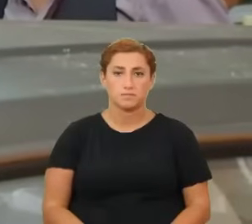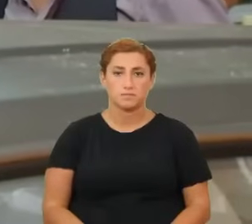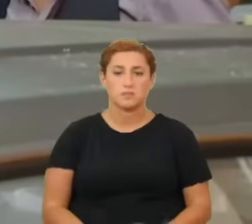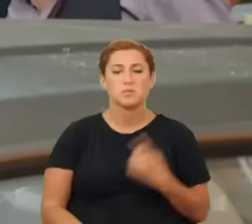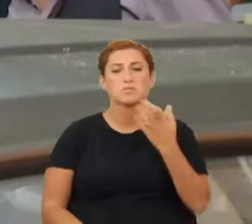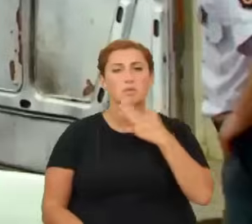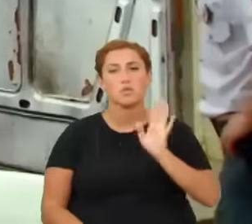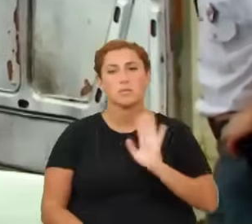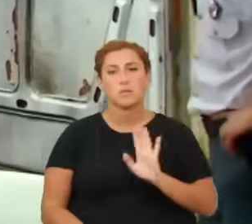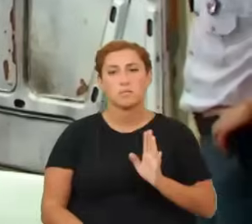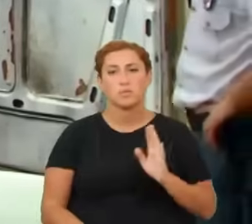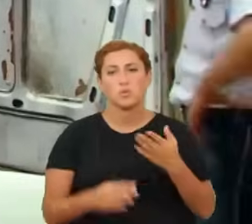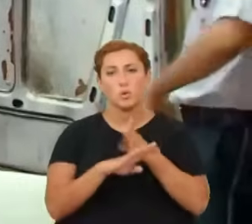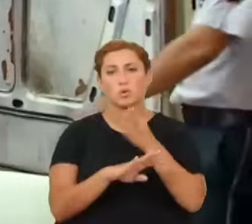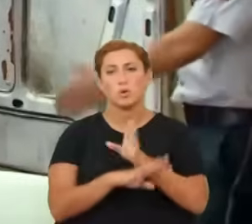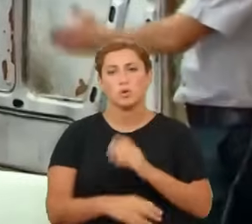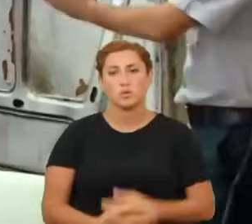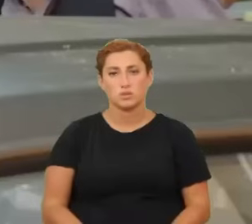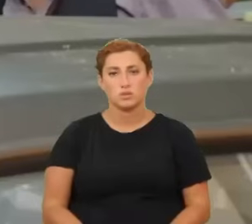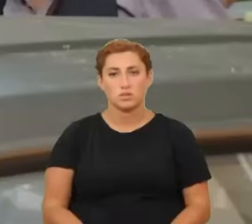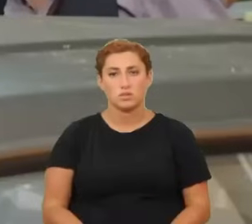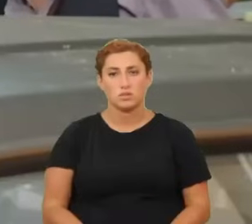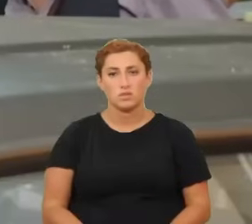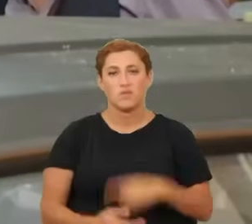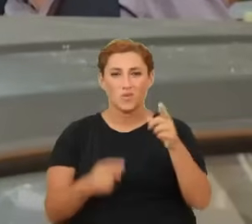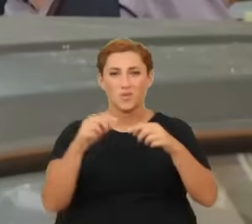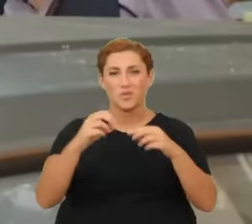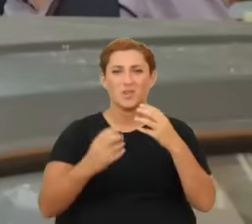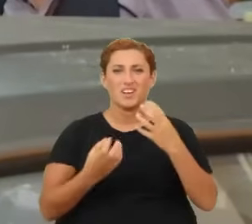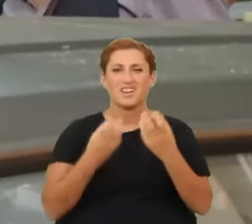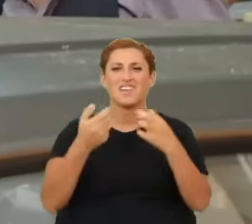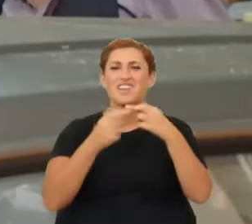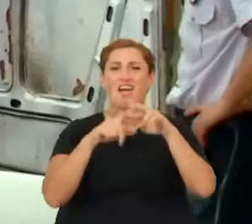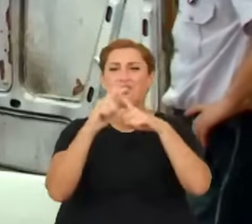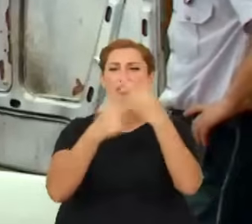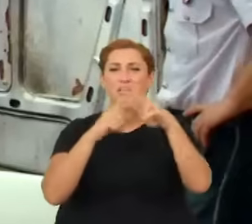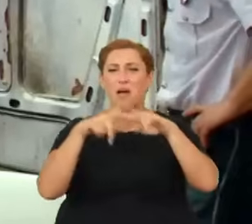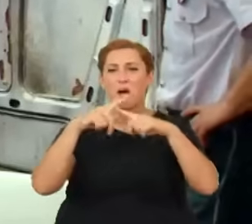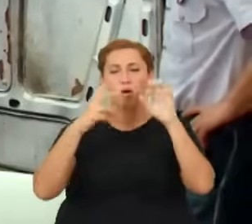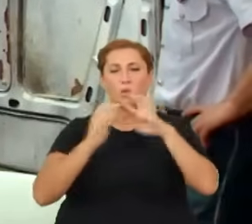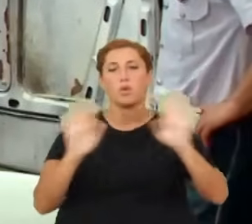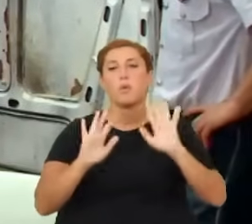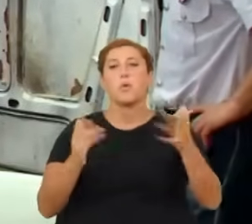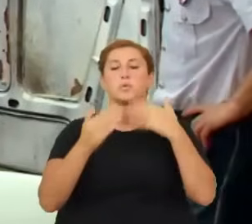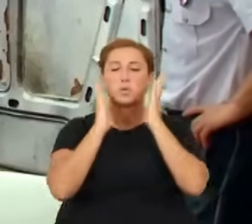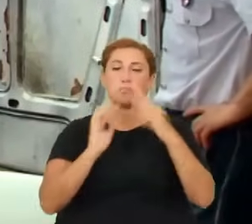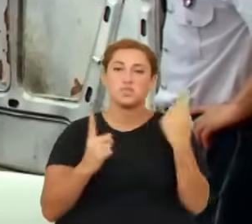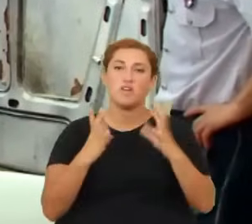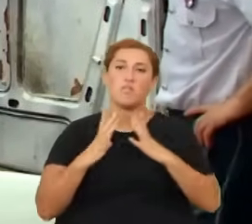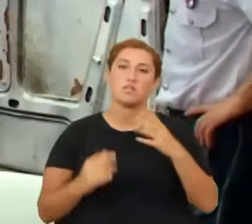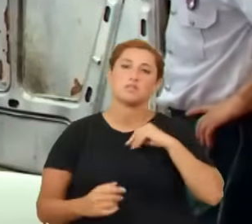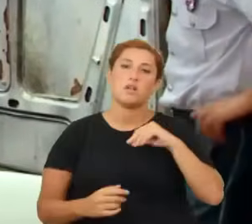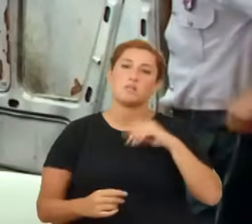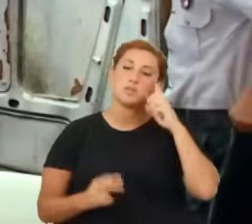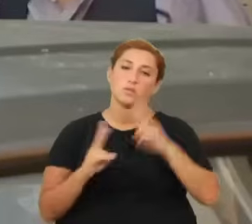Tamam ya, bir şey yok, tamam. Doğru. Radyatör tamam. Ne? Radyatör tamam. Oh, çok şükür ya. Ben de bir şey var zannettim